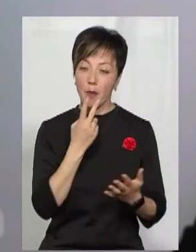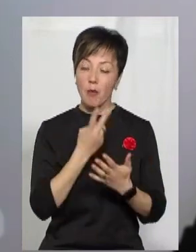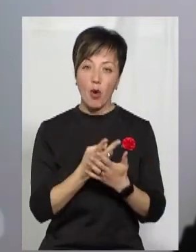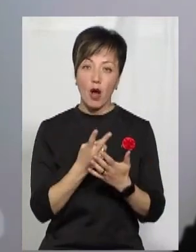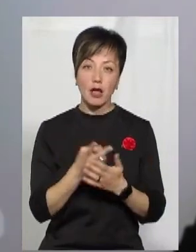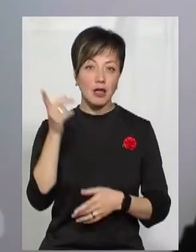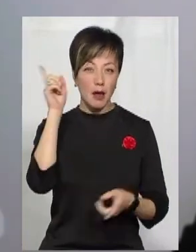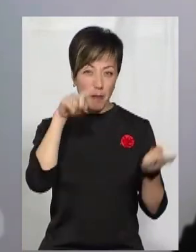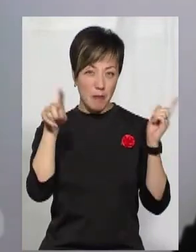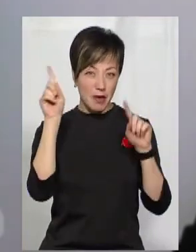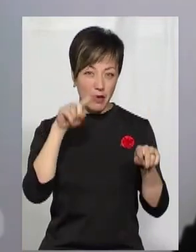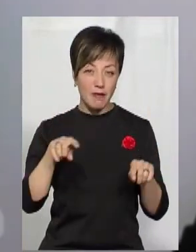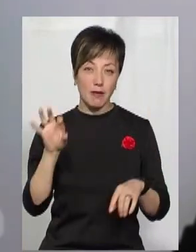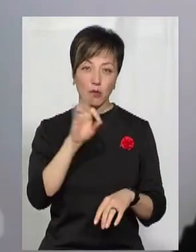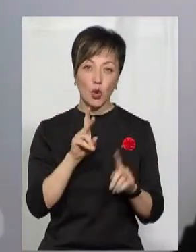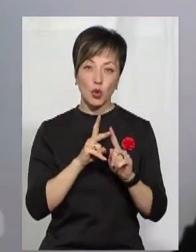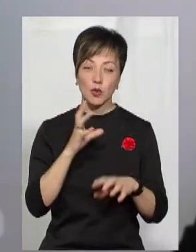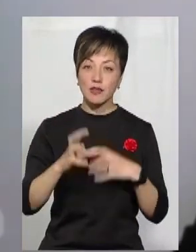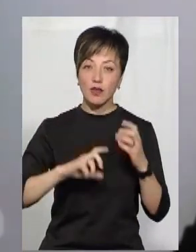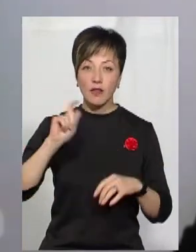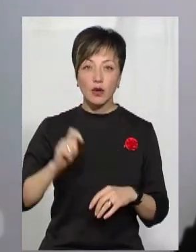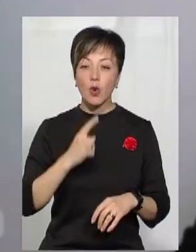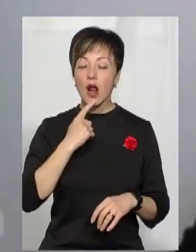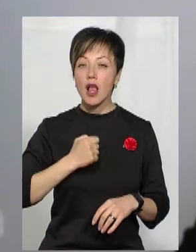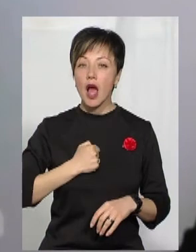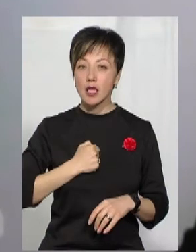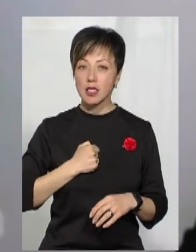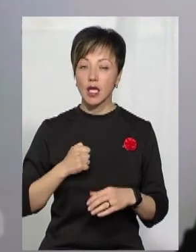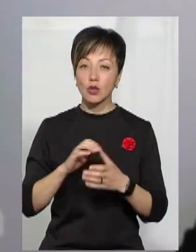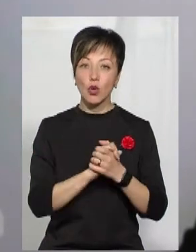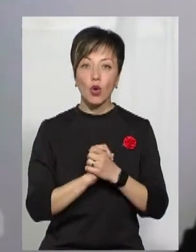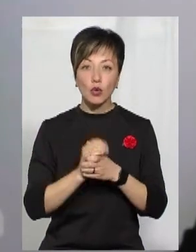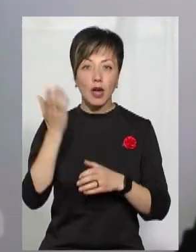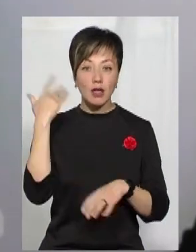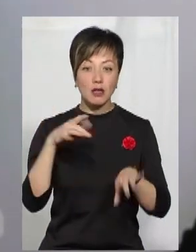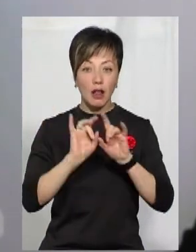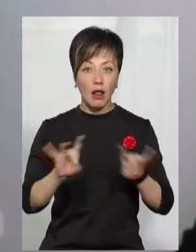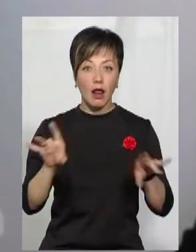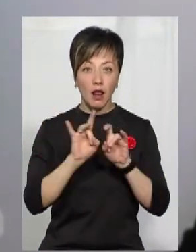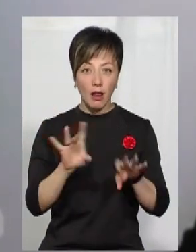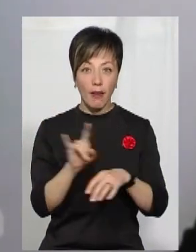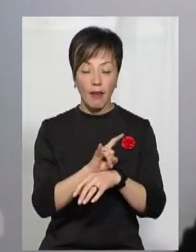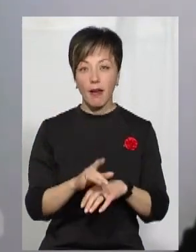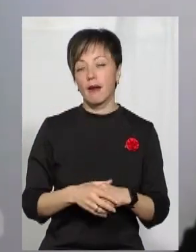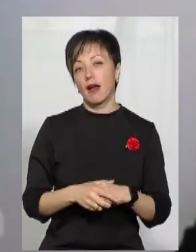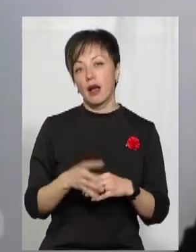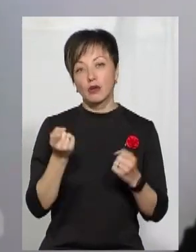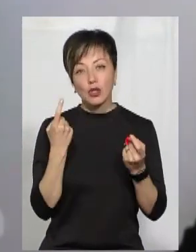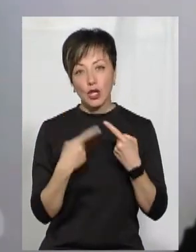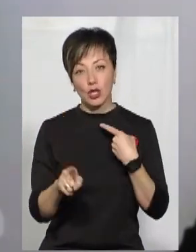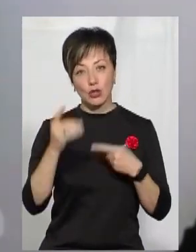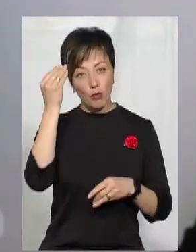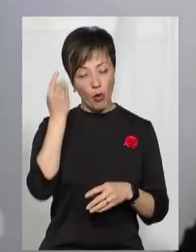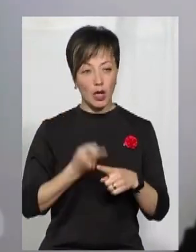показує міфи про Другу світову війну, який Радянський Союз був сформував. Тобто відбувається дещо інший погляд на